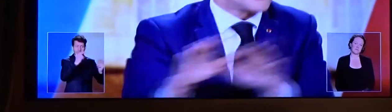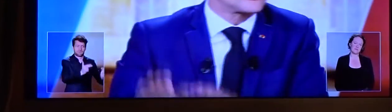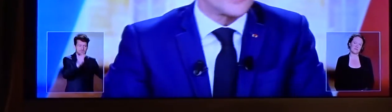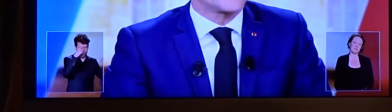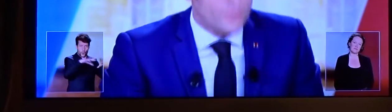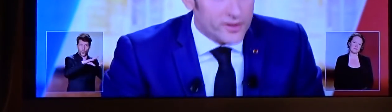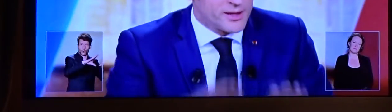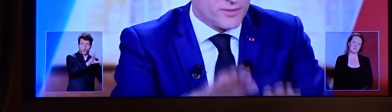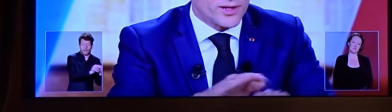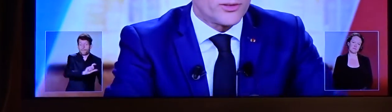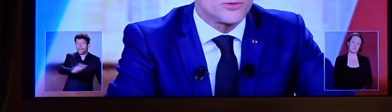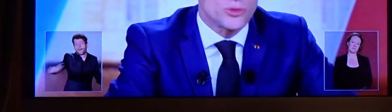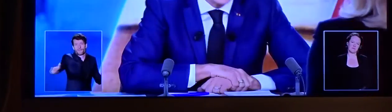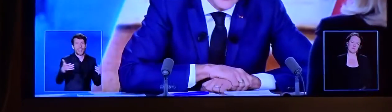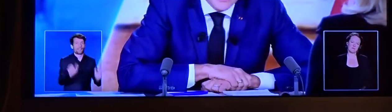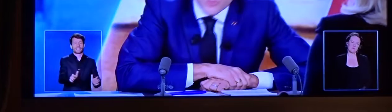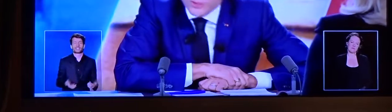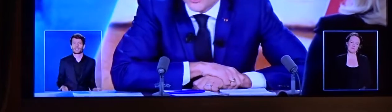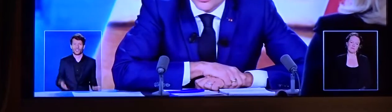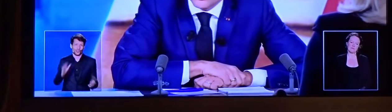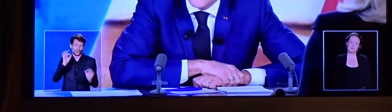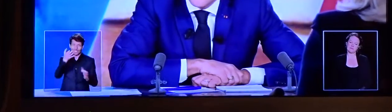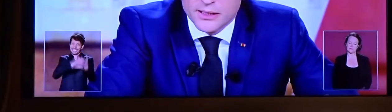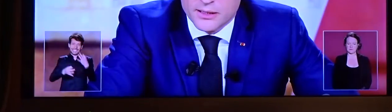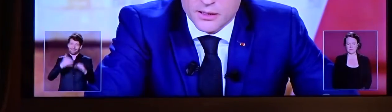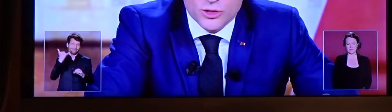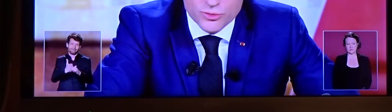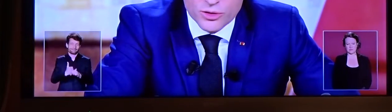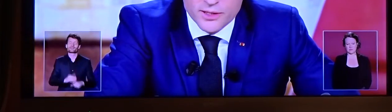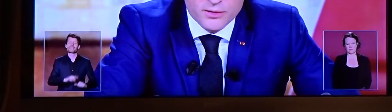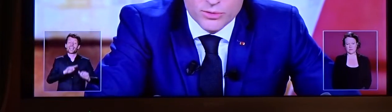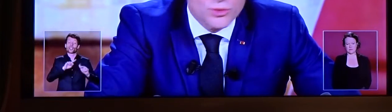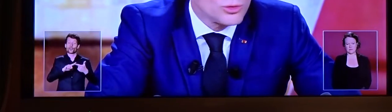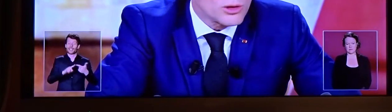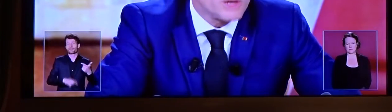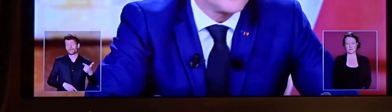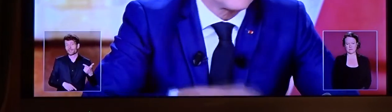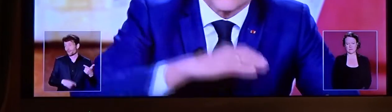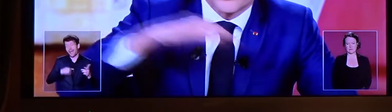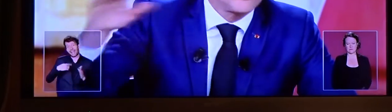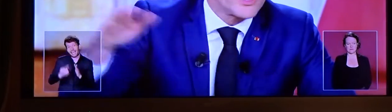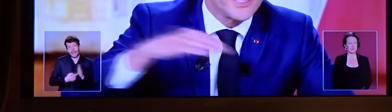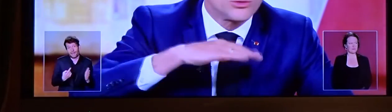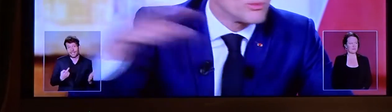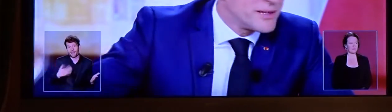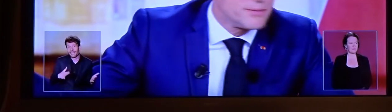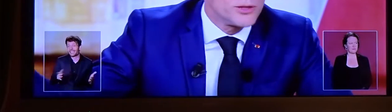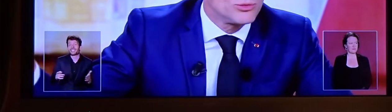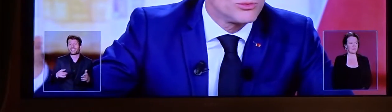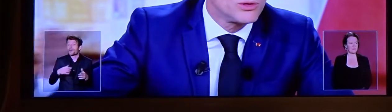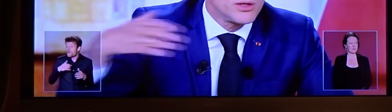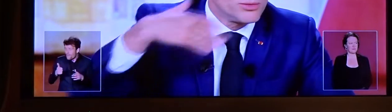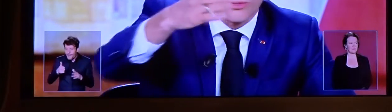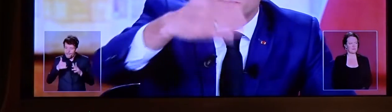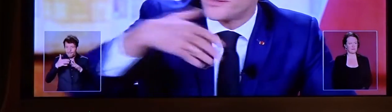dit, c'est l'exact contraire des faits vérifiables aujourd'hui. La deuxième chose, je vous le redis, vos mesures, comme elles sont dans la durée et qu'elles ne sont pas ciblées